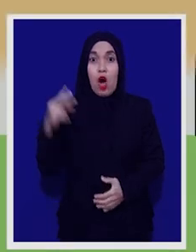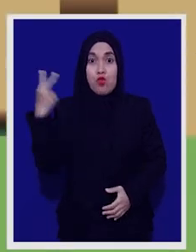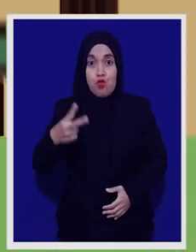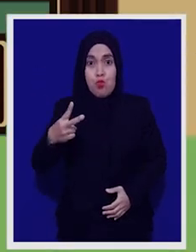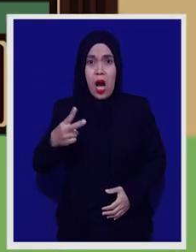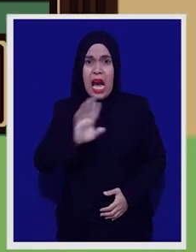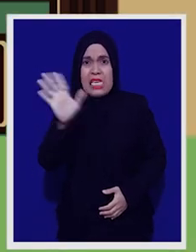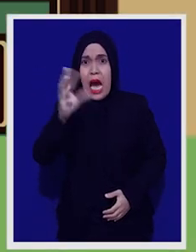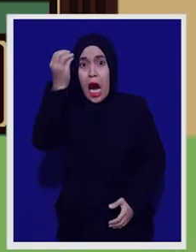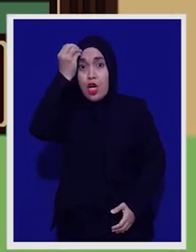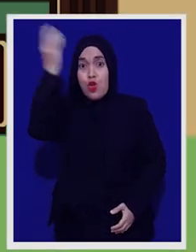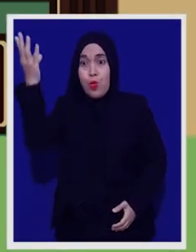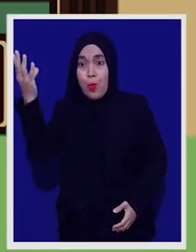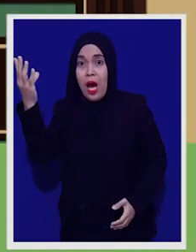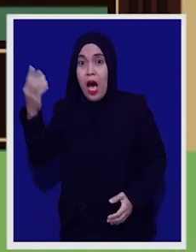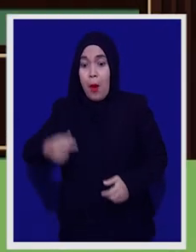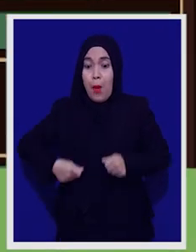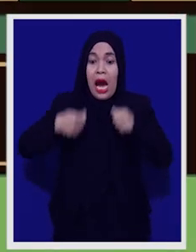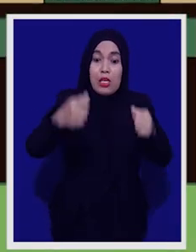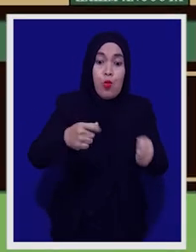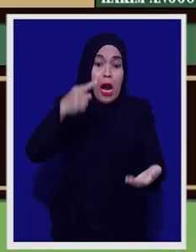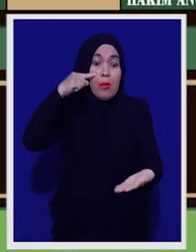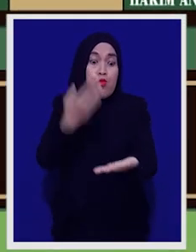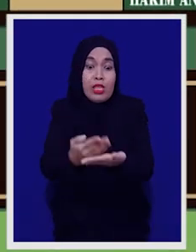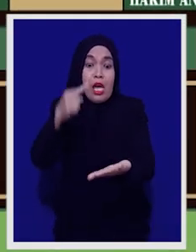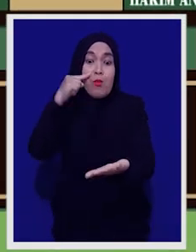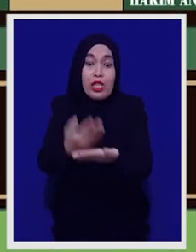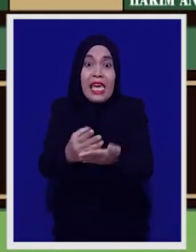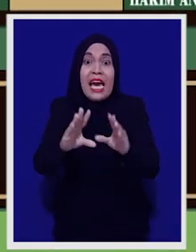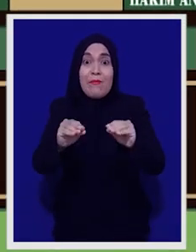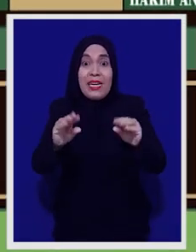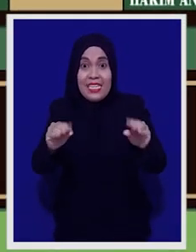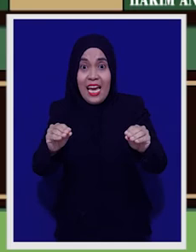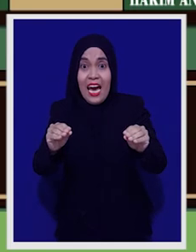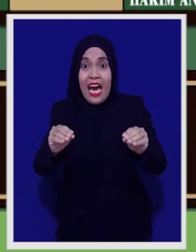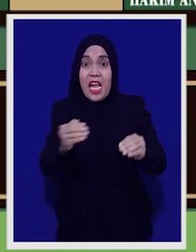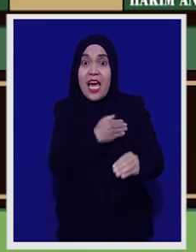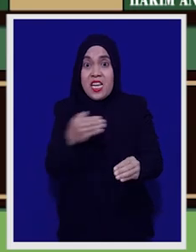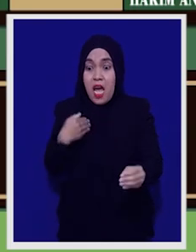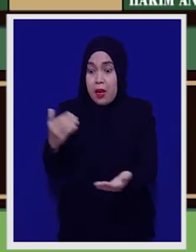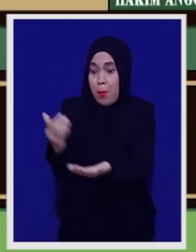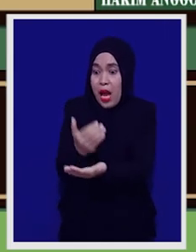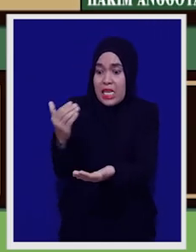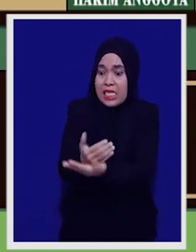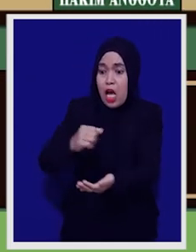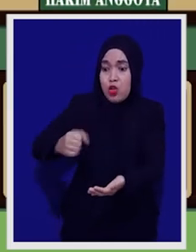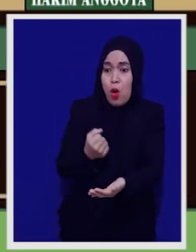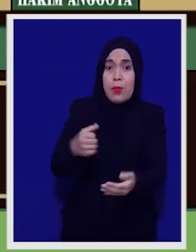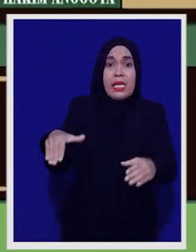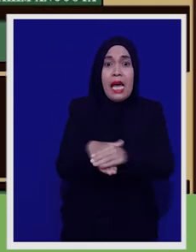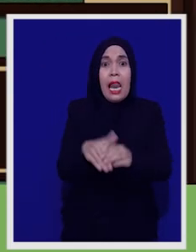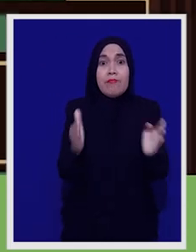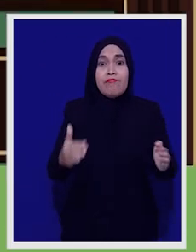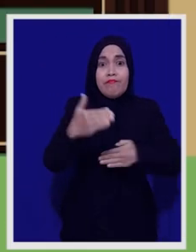2. Jangan lupa mengajukan bukti-bukti tentang pekerjaan dan penghasilan suami dalam